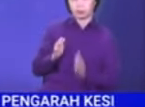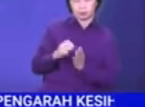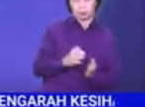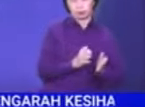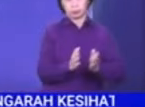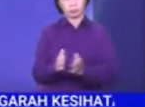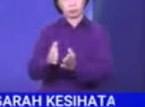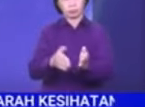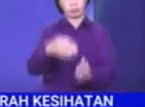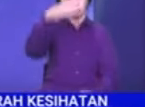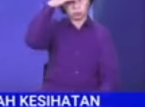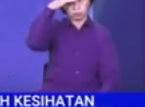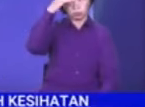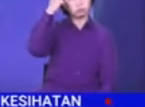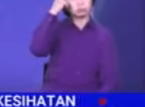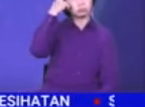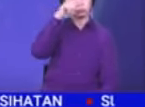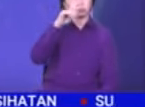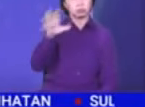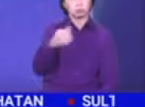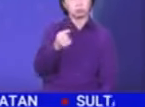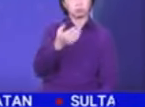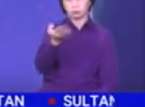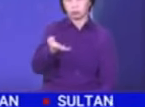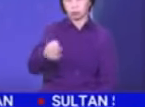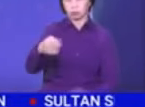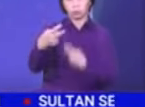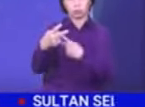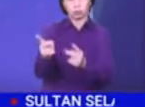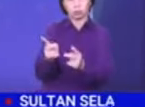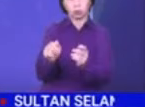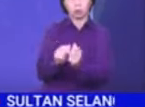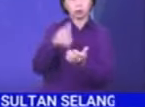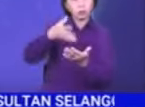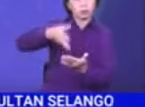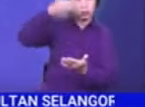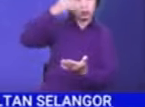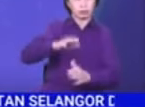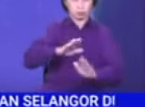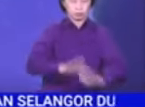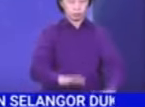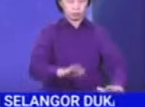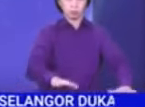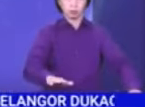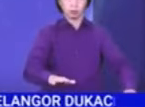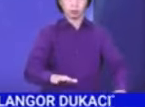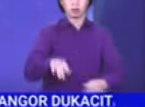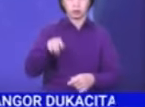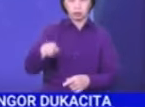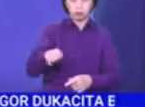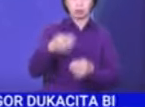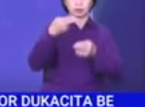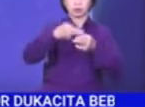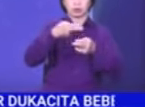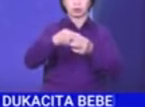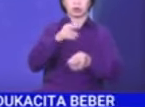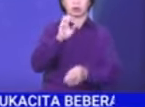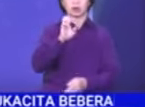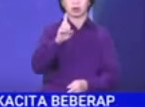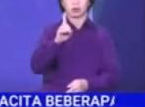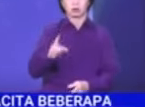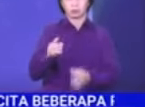gudang Jawa Baru mengambil inisiatif menyita smule bahan tersebut menjadi bahan pembelajaran kanak-kanak inisiatif dinamakan